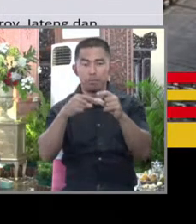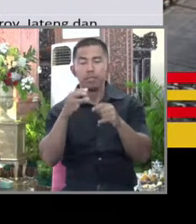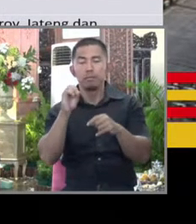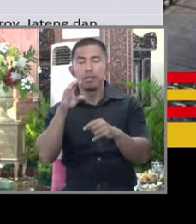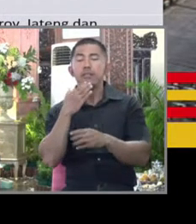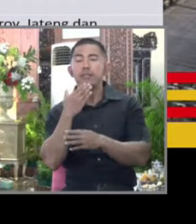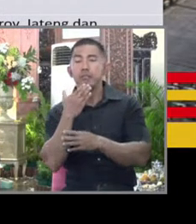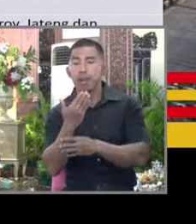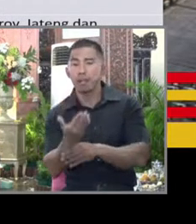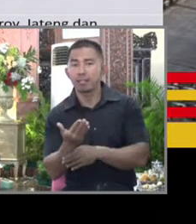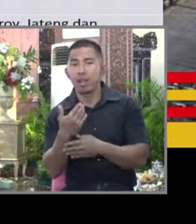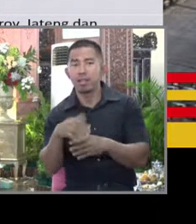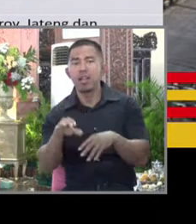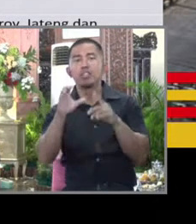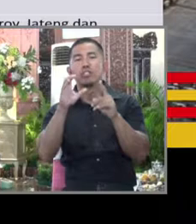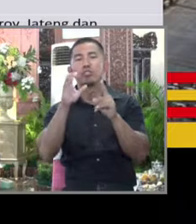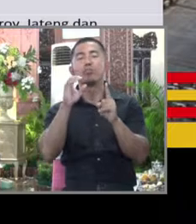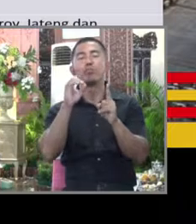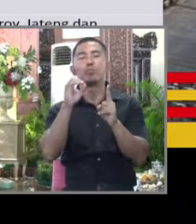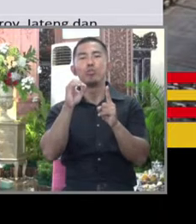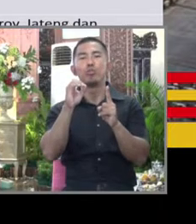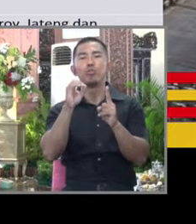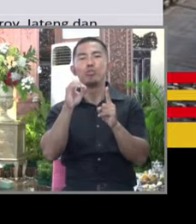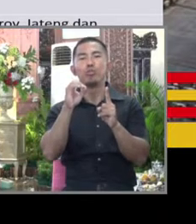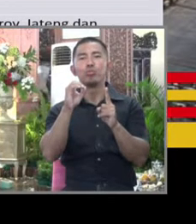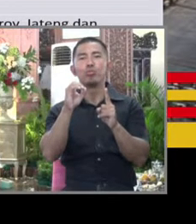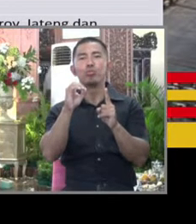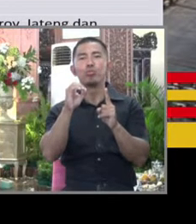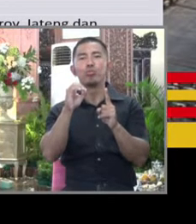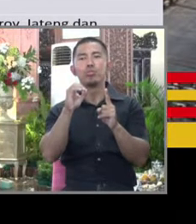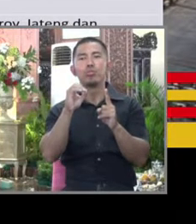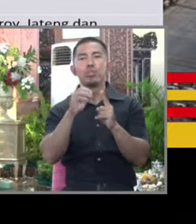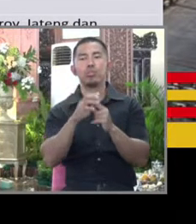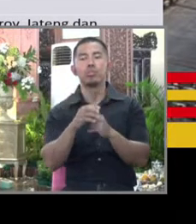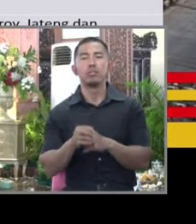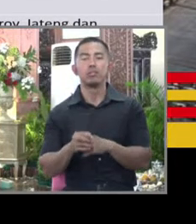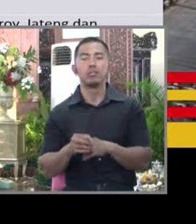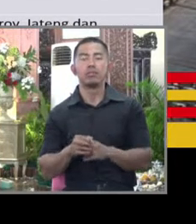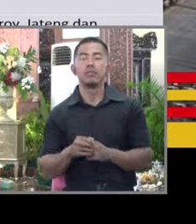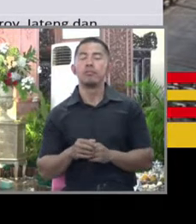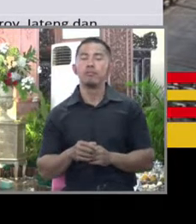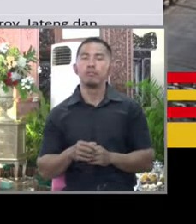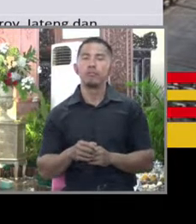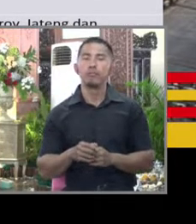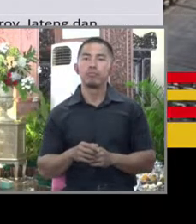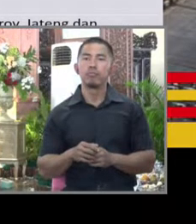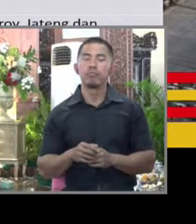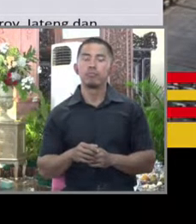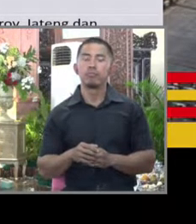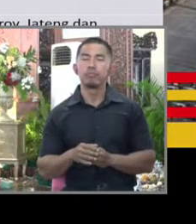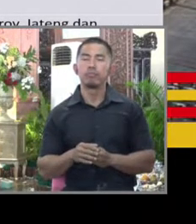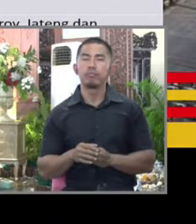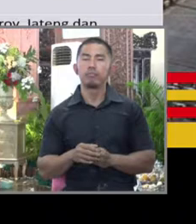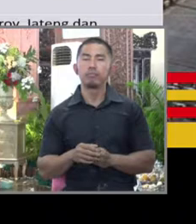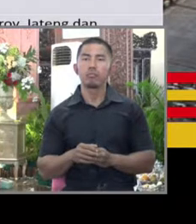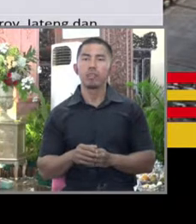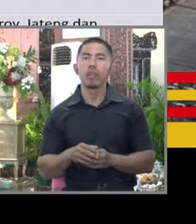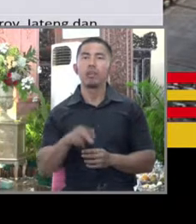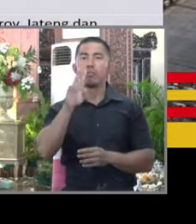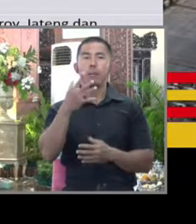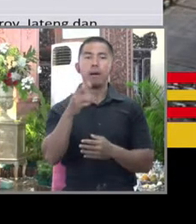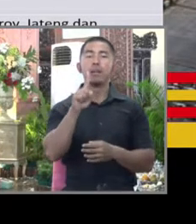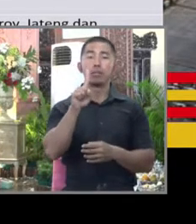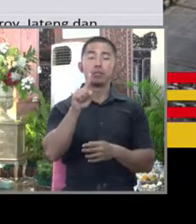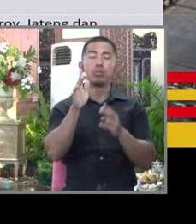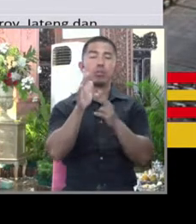kasih ada 10 ini diantaranya ada juga Apa itu normalisasi